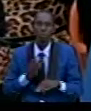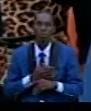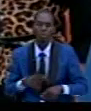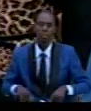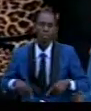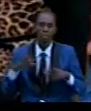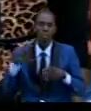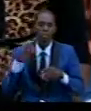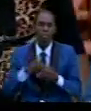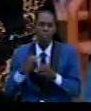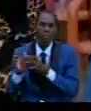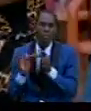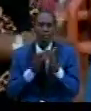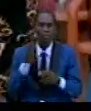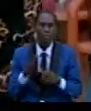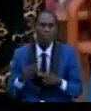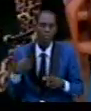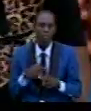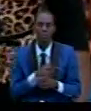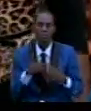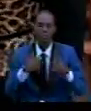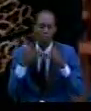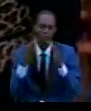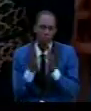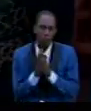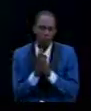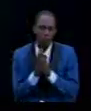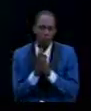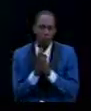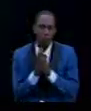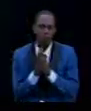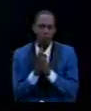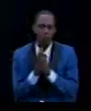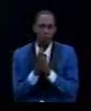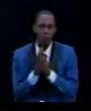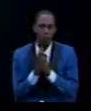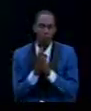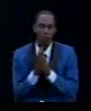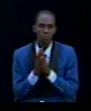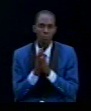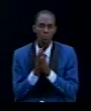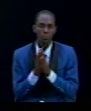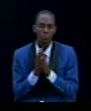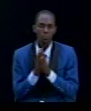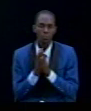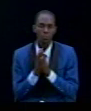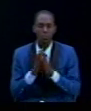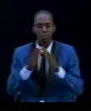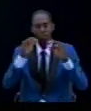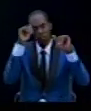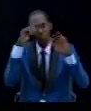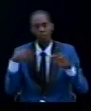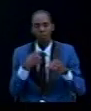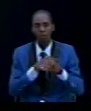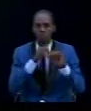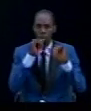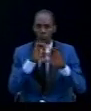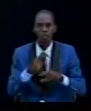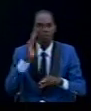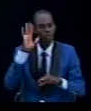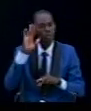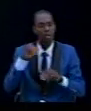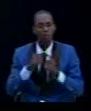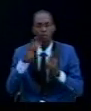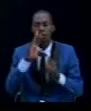In Jesus' name we pray. Père dans les cieux, nous te bénissons. Bénissons pour la fidélité à ta parole. Father, we bless you for how you are faithful to your